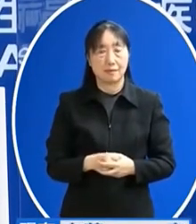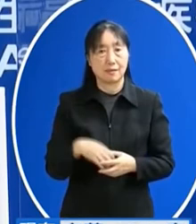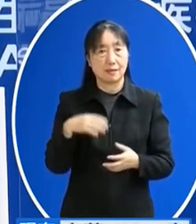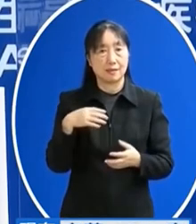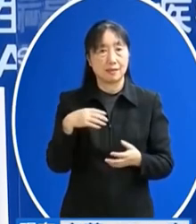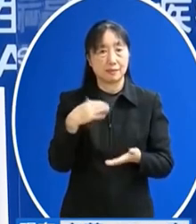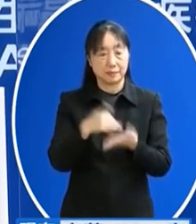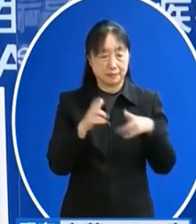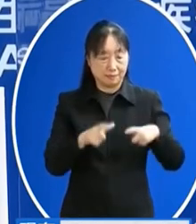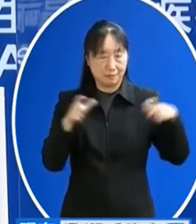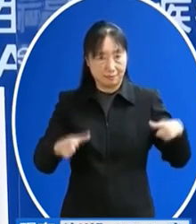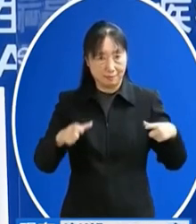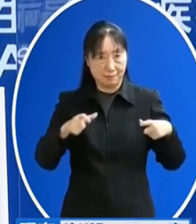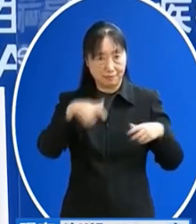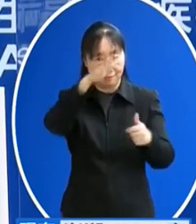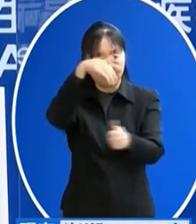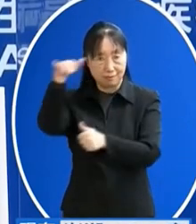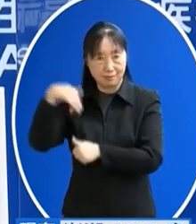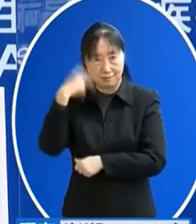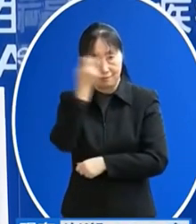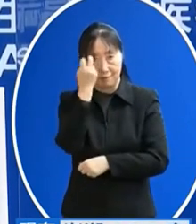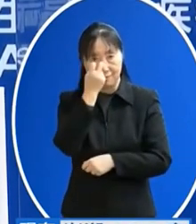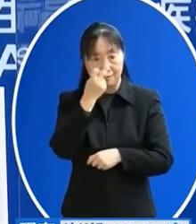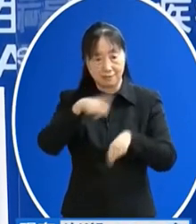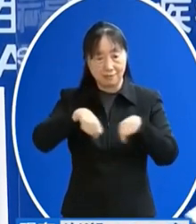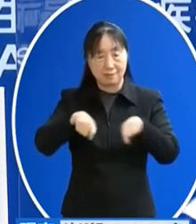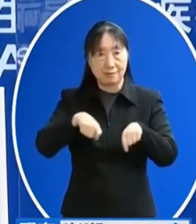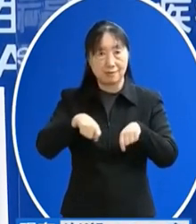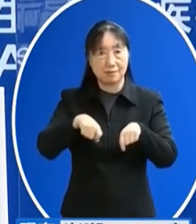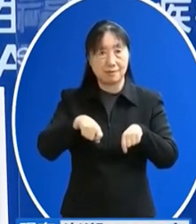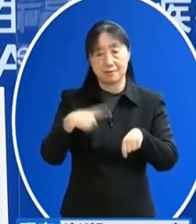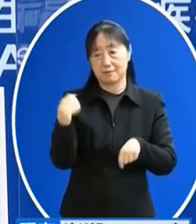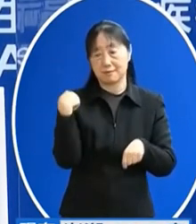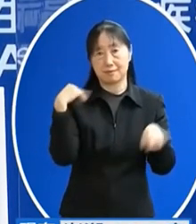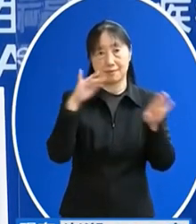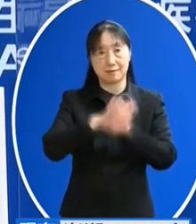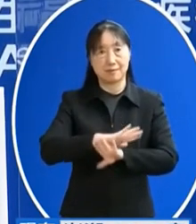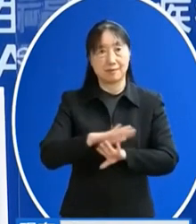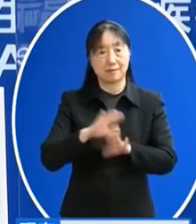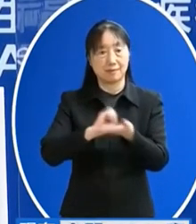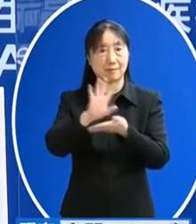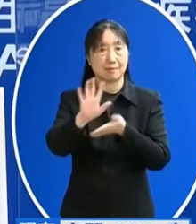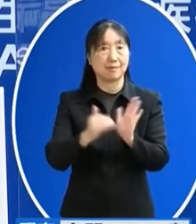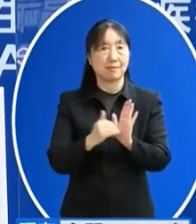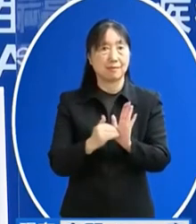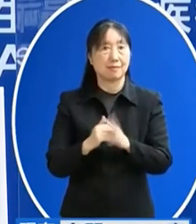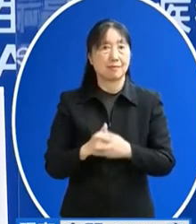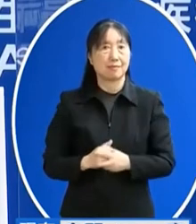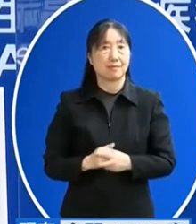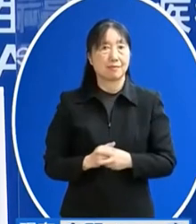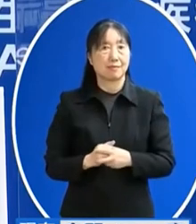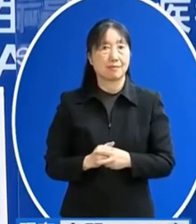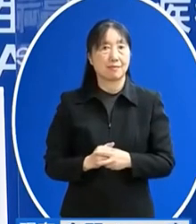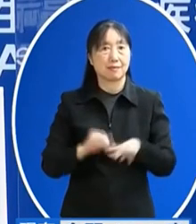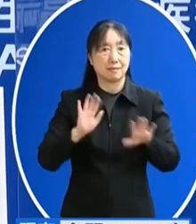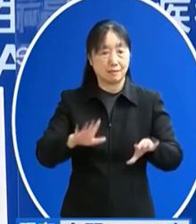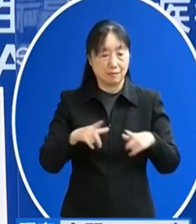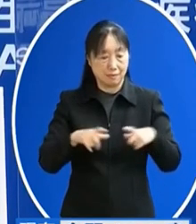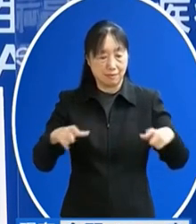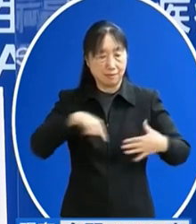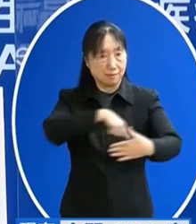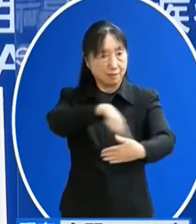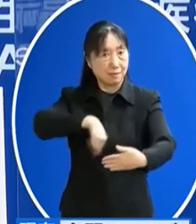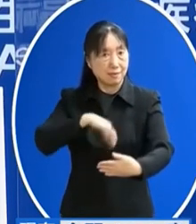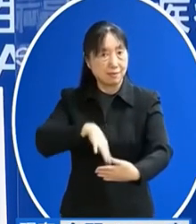个布桃的一个扩大筛检的计划。那昨天那个张教授也跟大家报告过哈，那不过我们现在的范围大概就